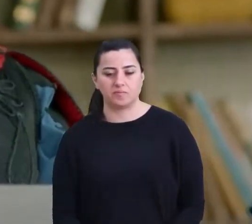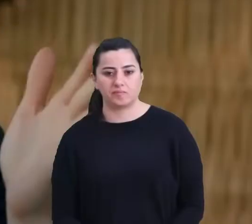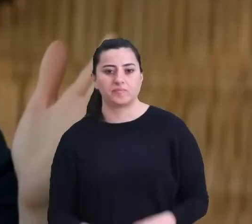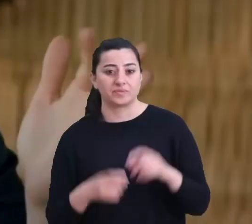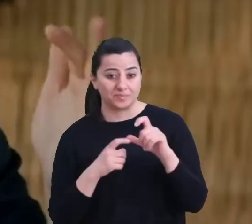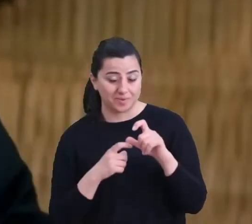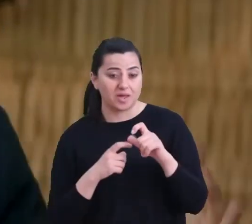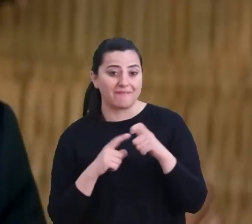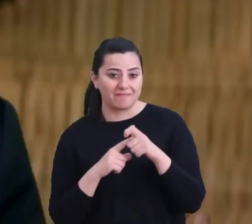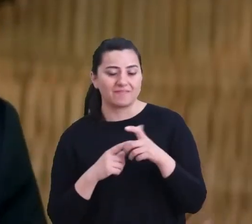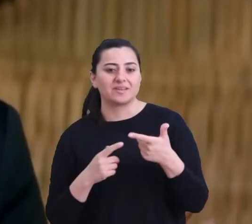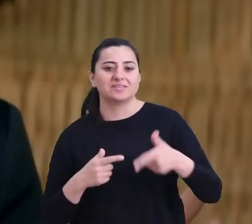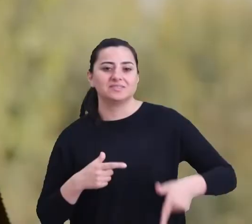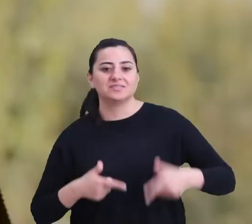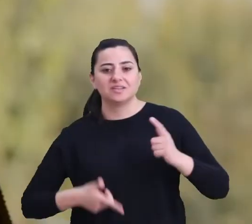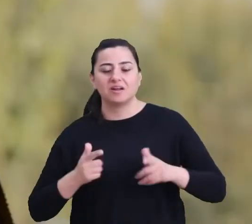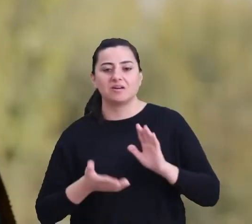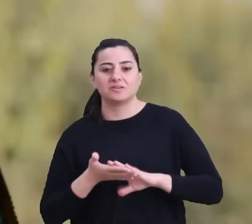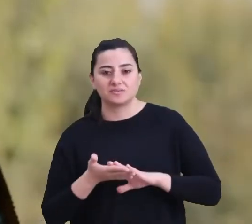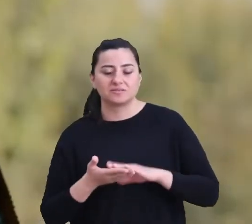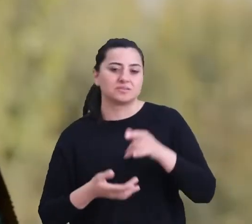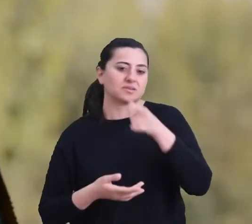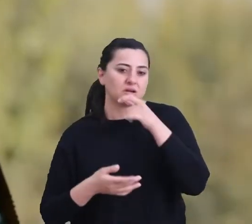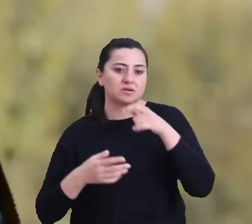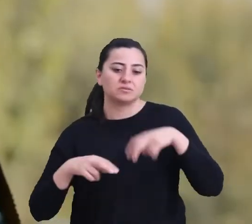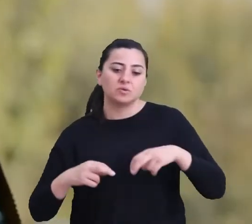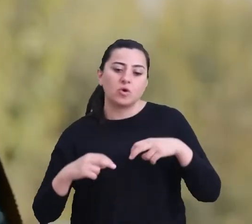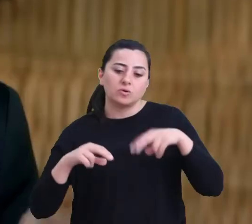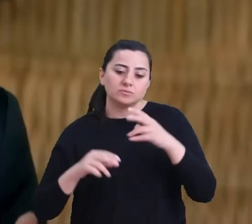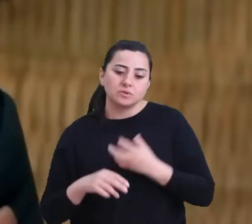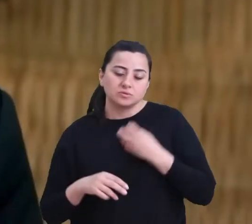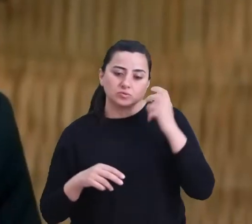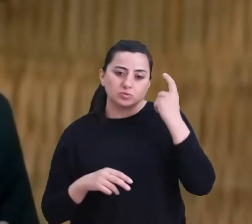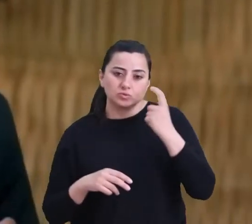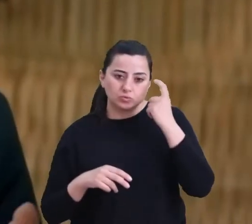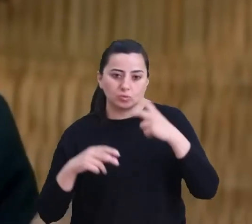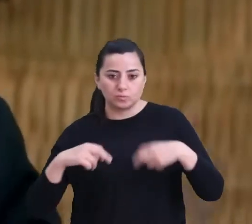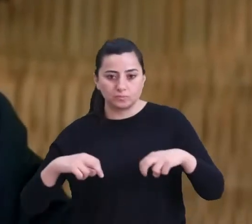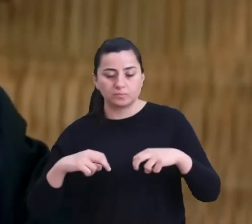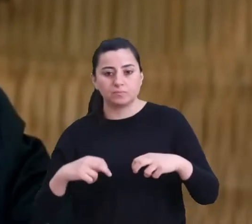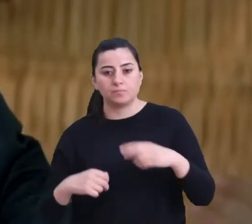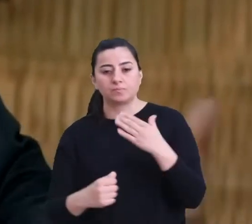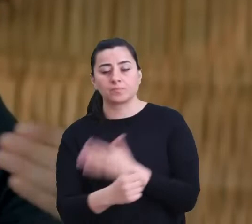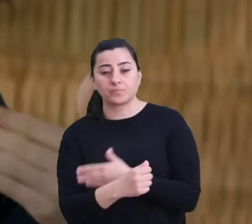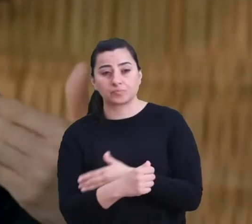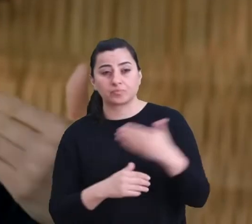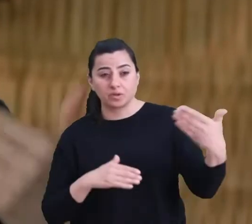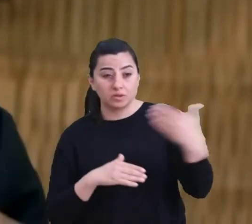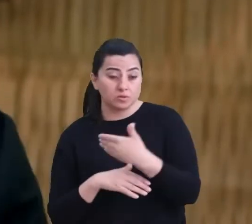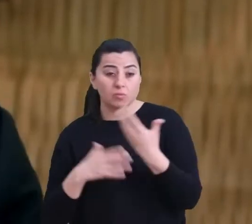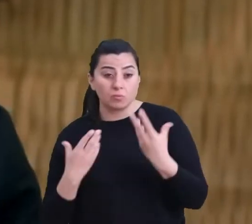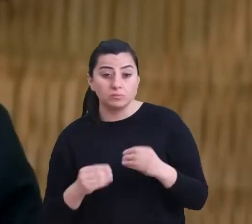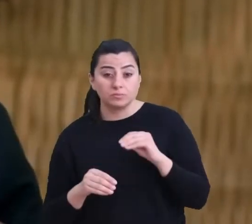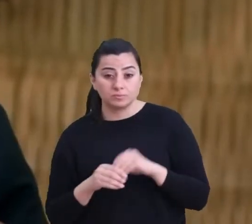Sırma Efe ve silah arkadaşları kahvede dertli dertli oturmaktadırlar. Vatan işgal altında